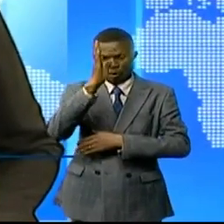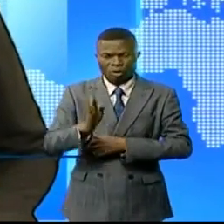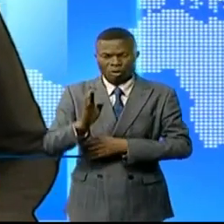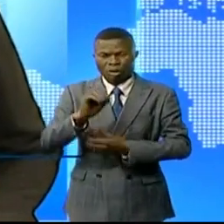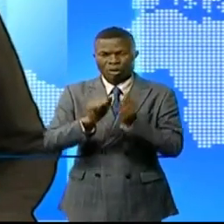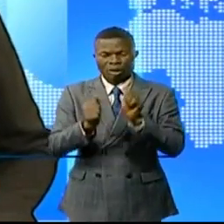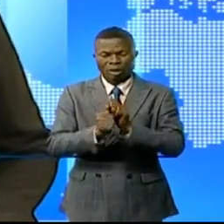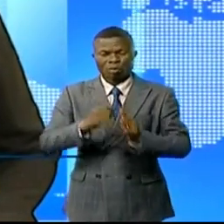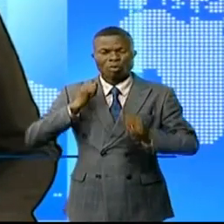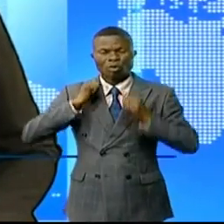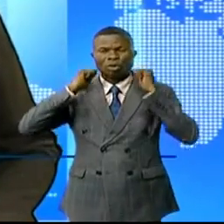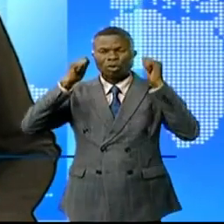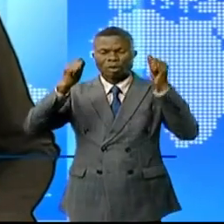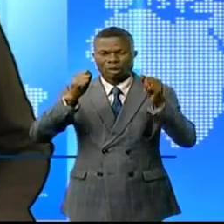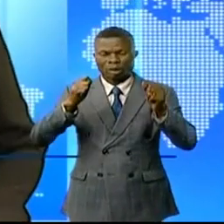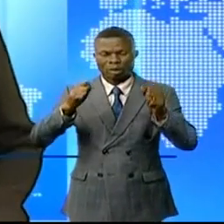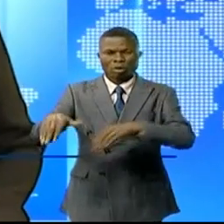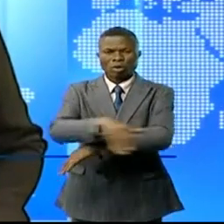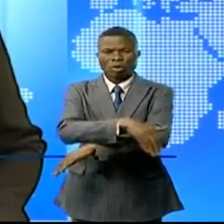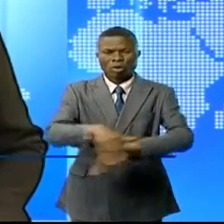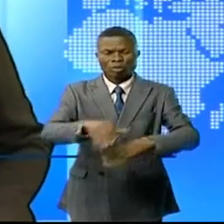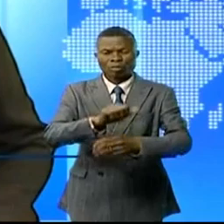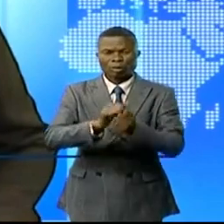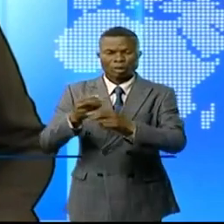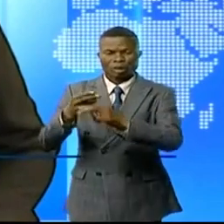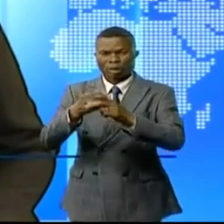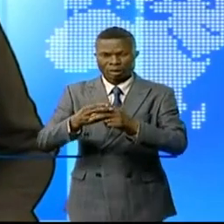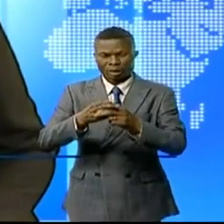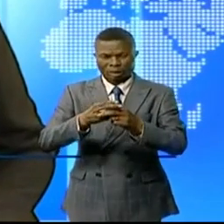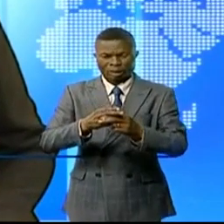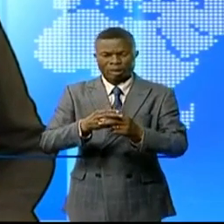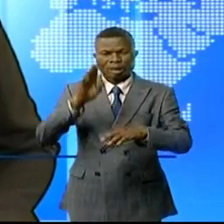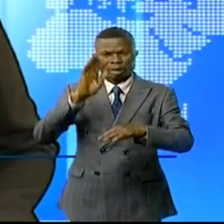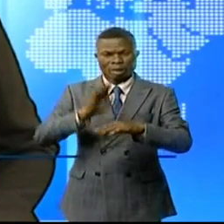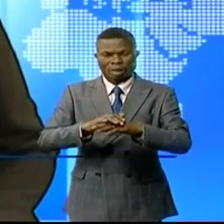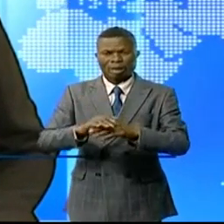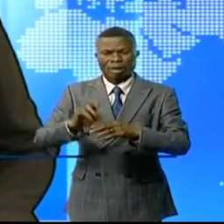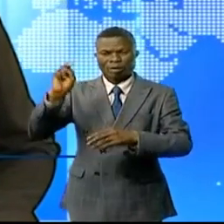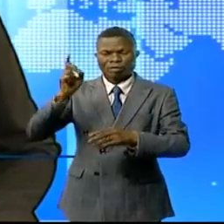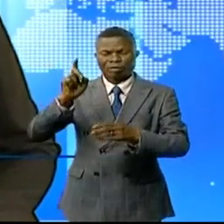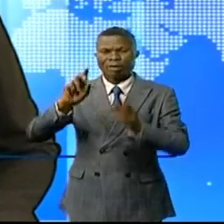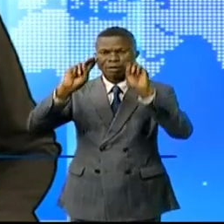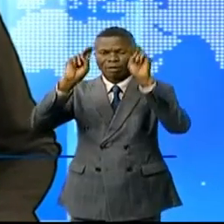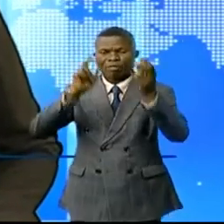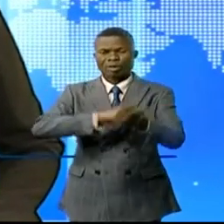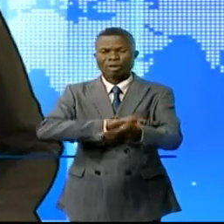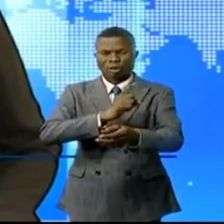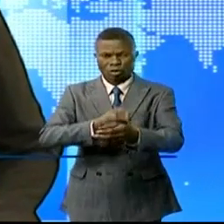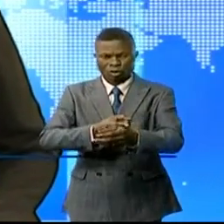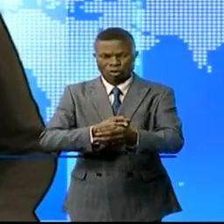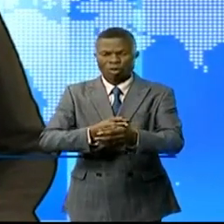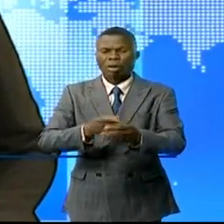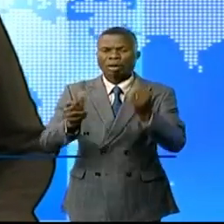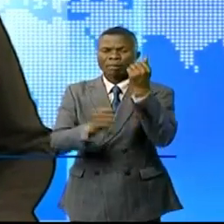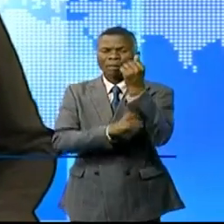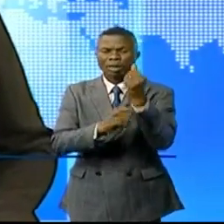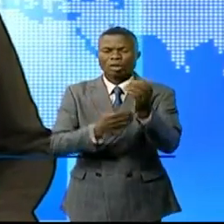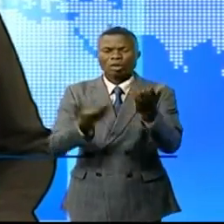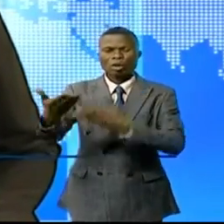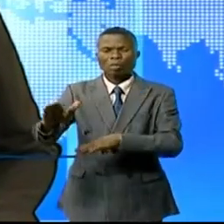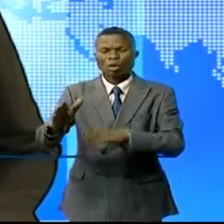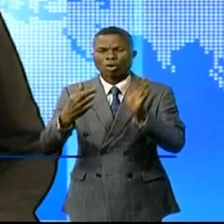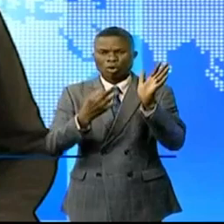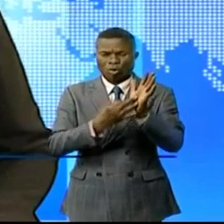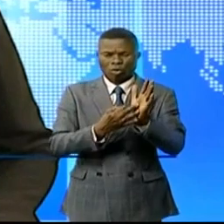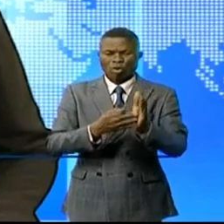crime transfrontalier. Quant à la situation sécuritaire qui a prévalu lundi dans la ville de Goma, le bilan fait état de 8 morts, dont 6 policiers